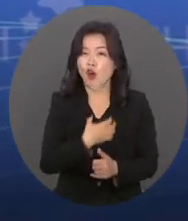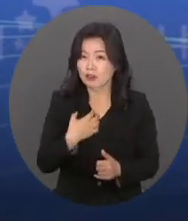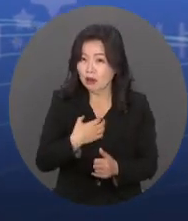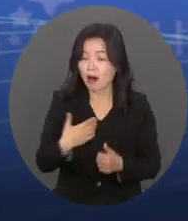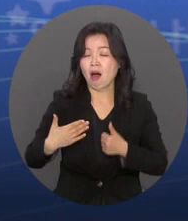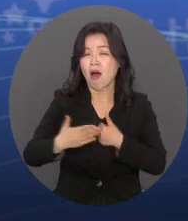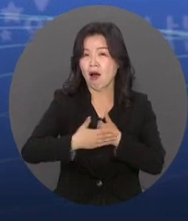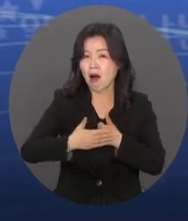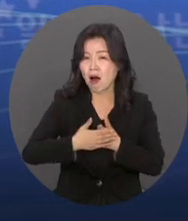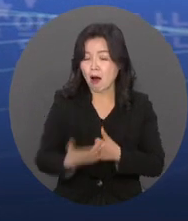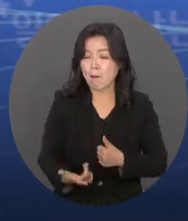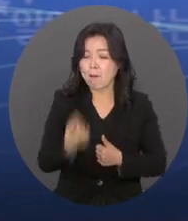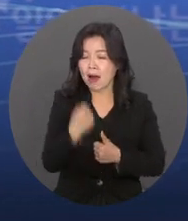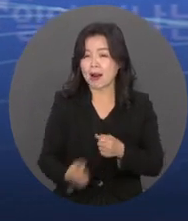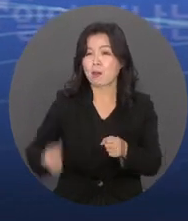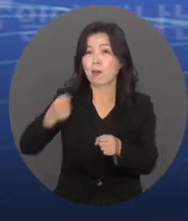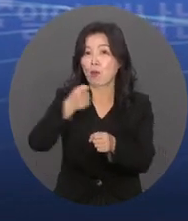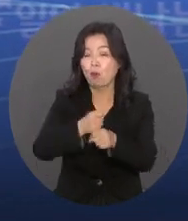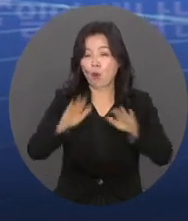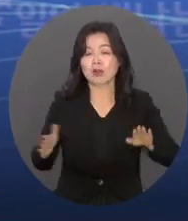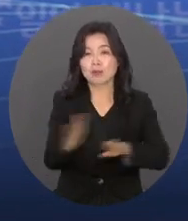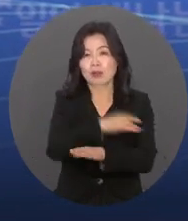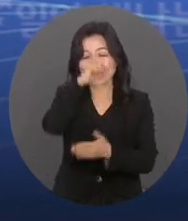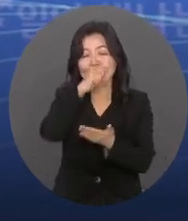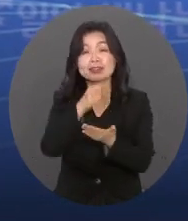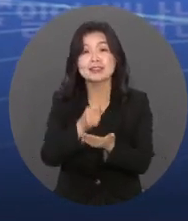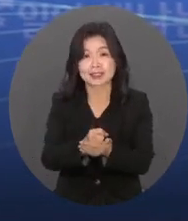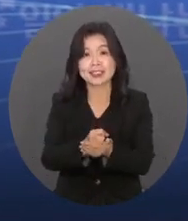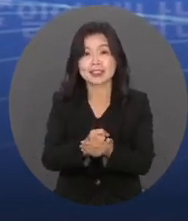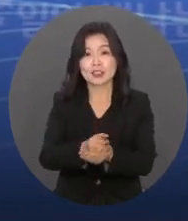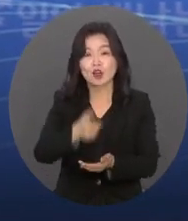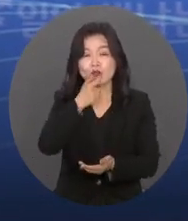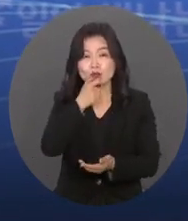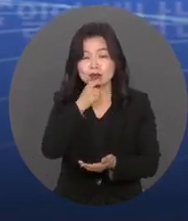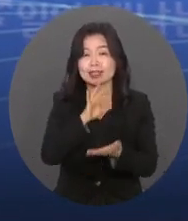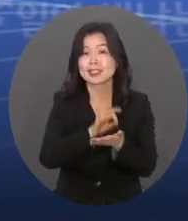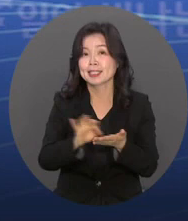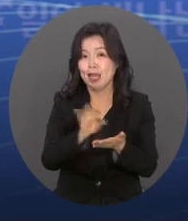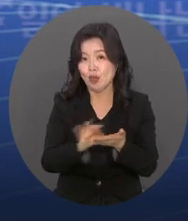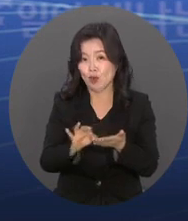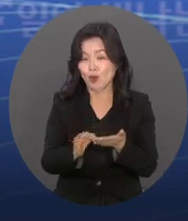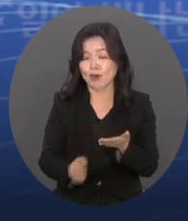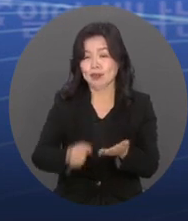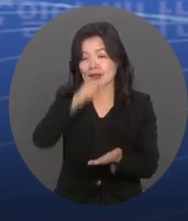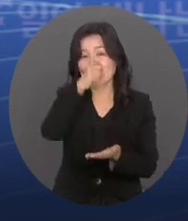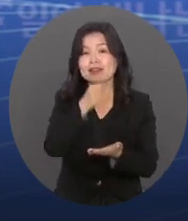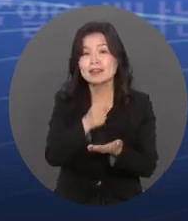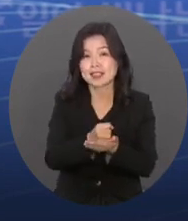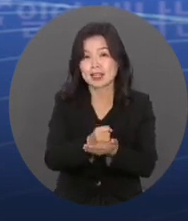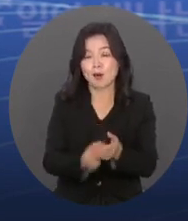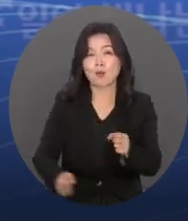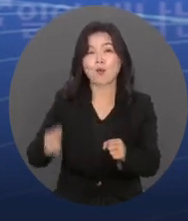덕분에 빨리 복구하여 오늘부터 정상적으로 수돗물이 완전 정상 공급되게 되어